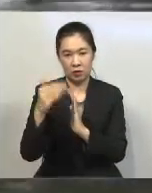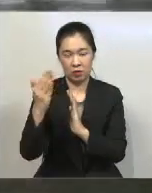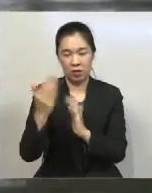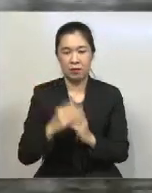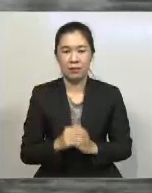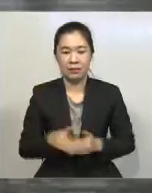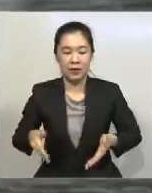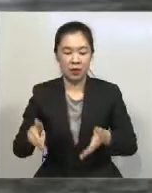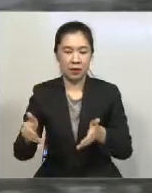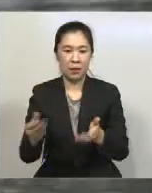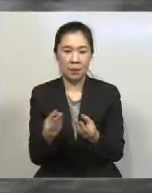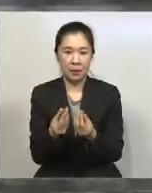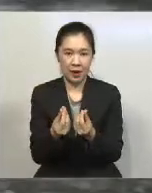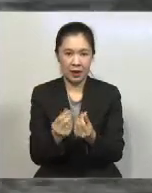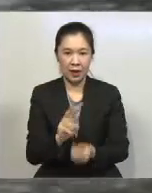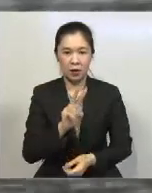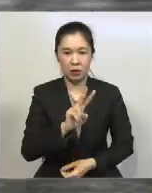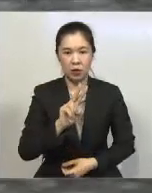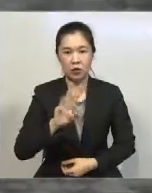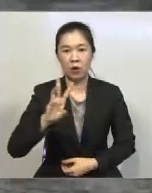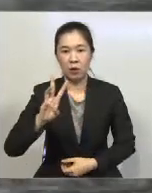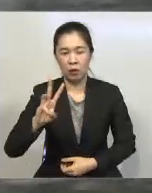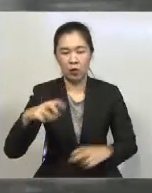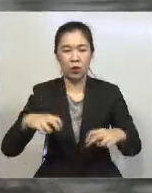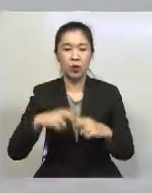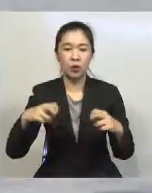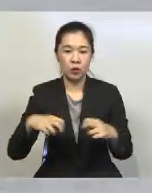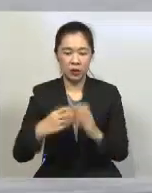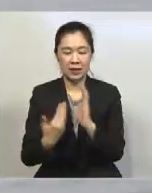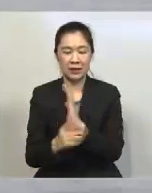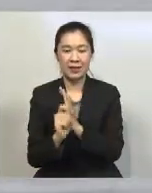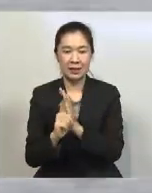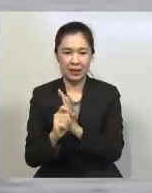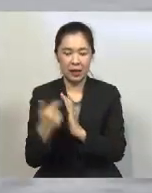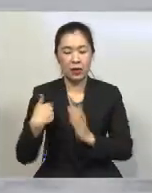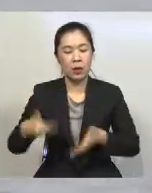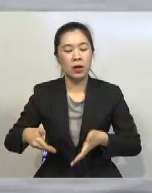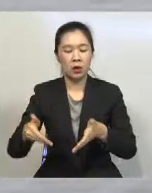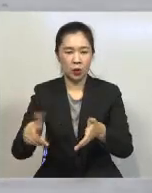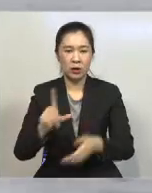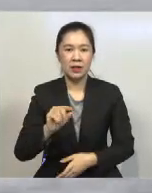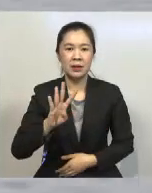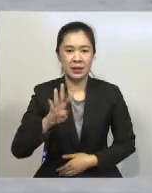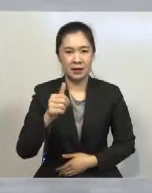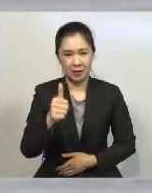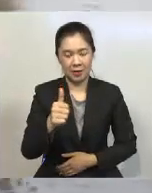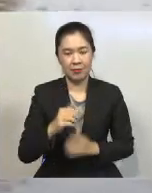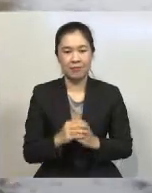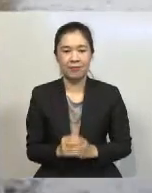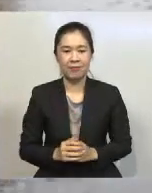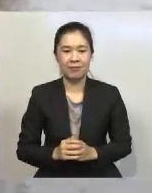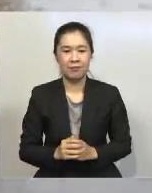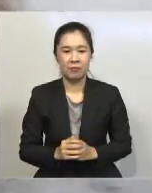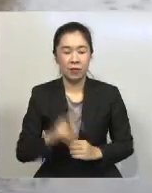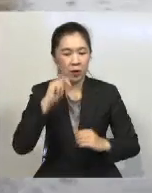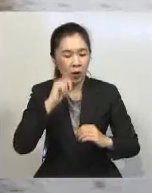นทางหมายเลข226สุรินทร์ศรีสะเกษอุบลราชธานีแล้วก็หมายเลข24นะครับจะสะดวกมากกว่าครับไปฟังสถานการณ์อุทก